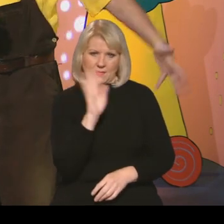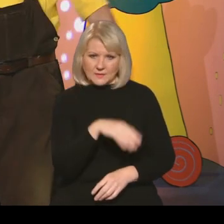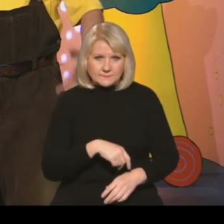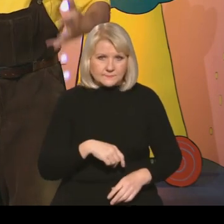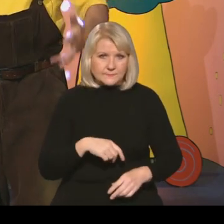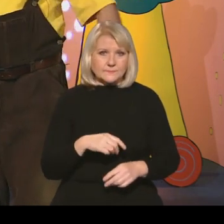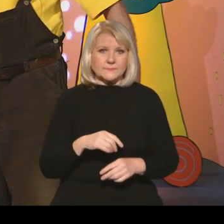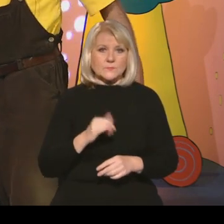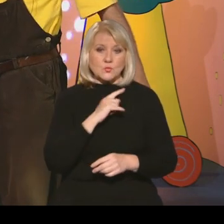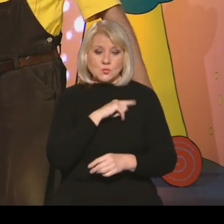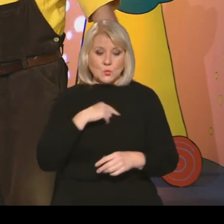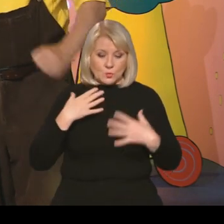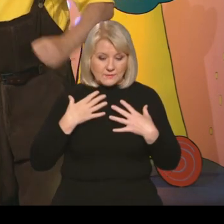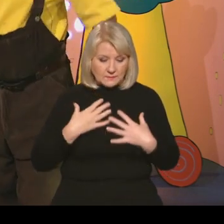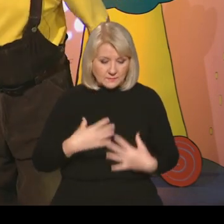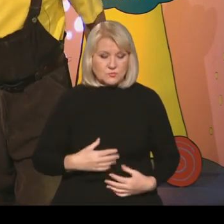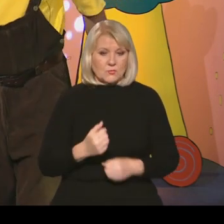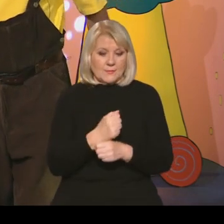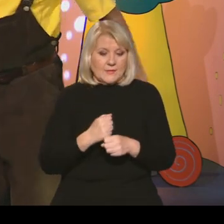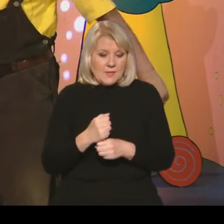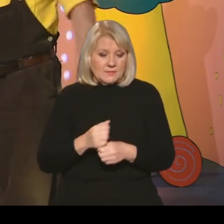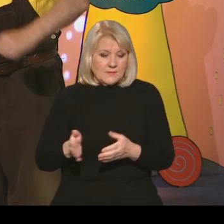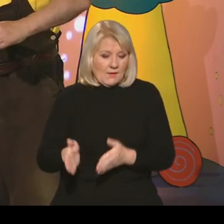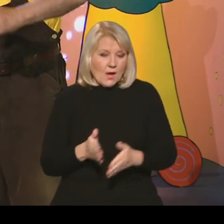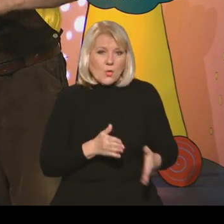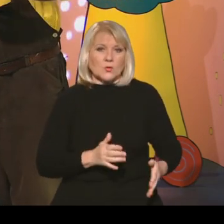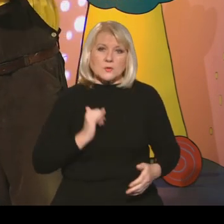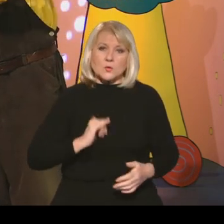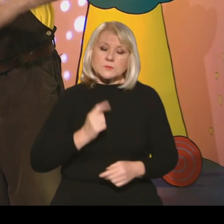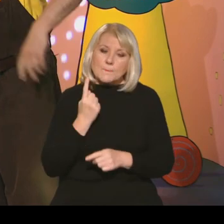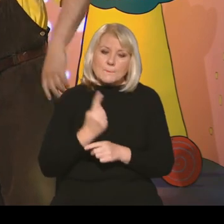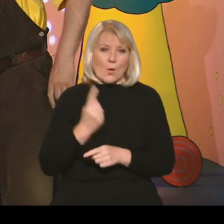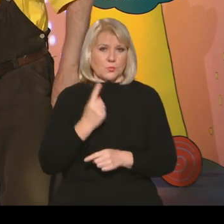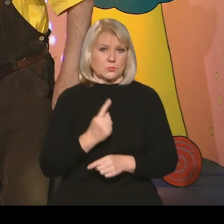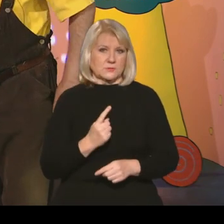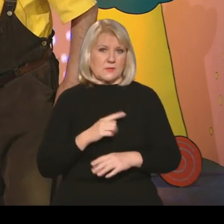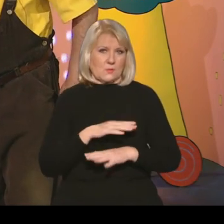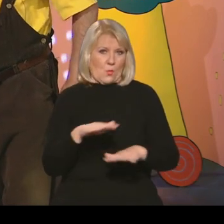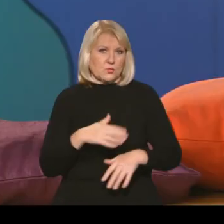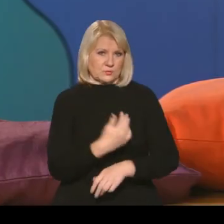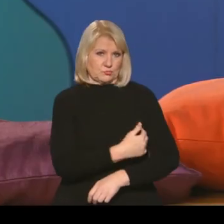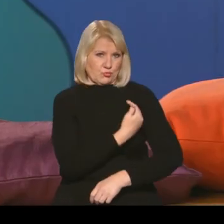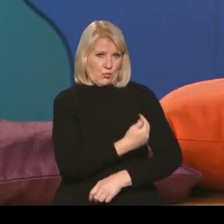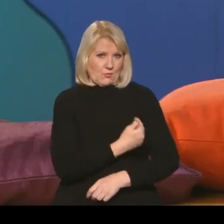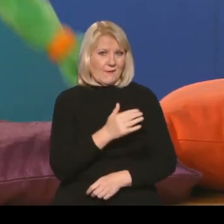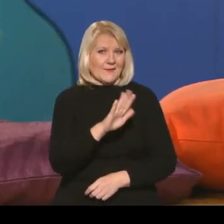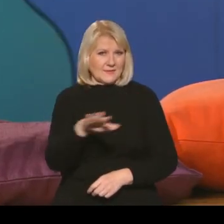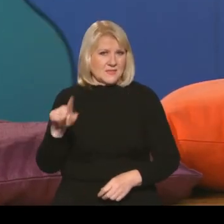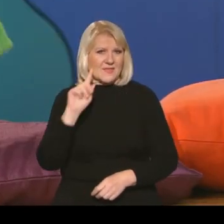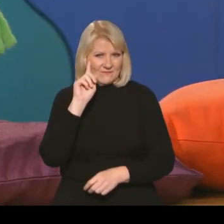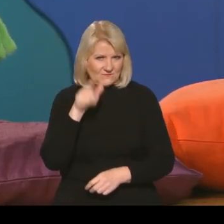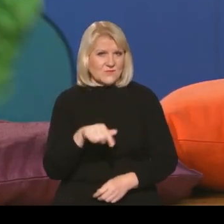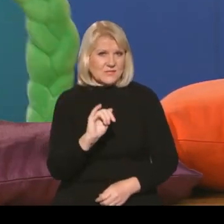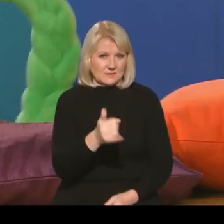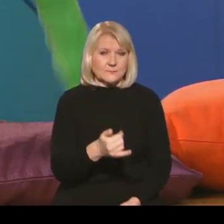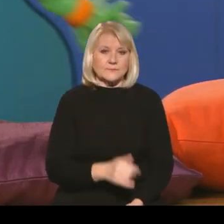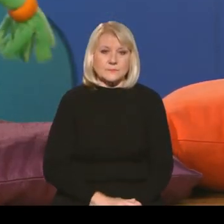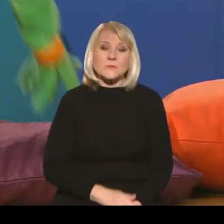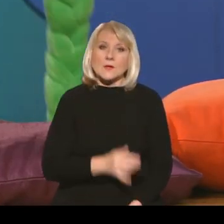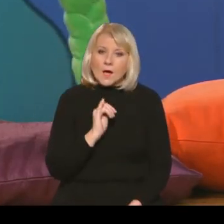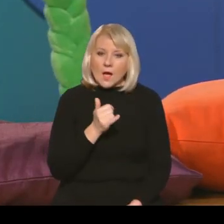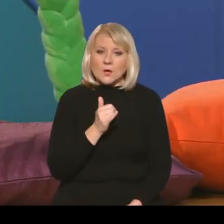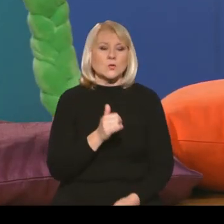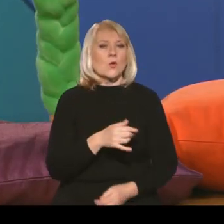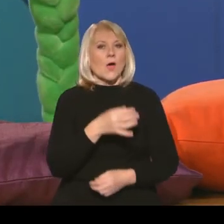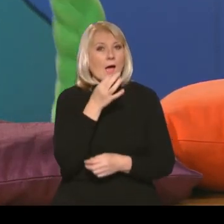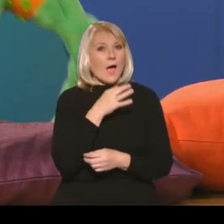hnědé kalhoty, nosím výhradně v kouzelné školce. A holky, kluci to ví, že jo? Michale, a co by se